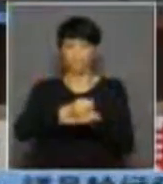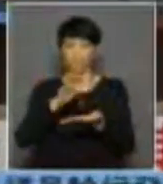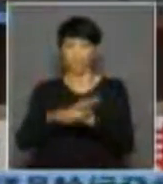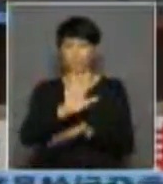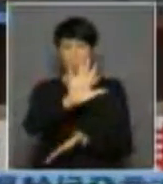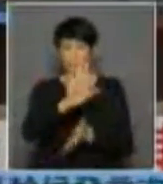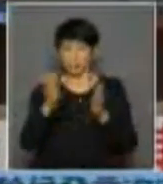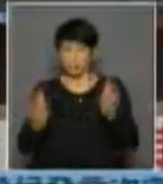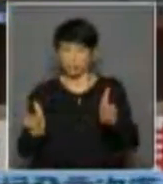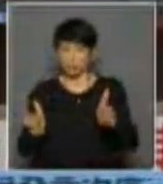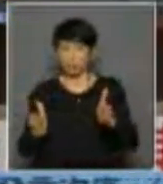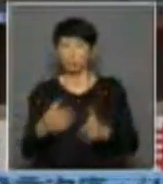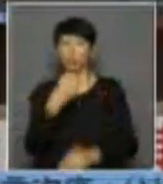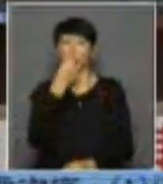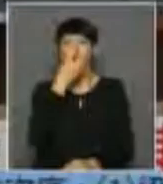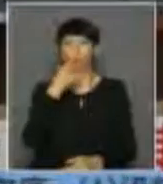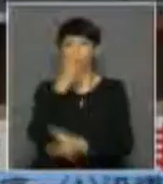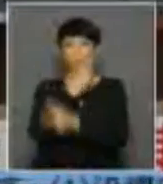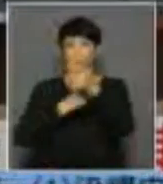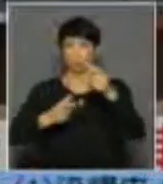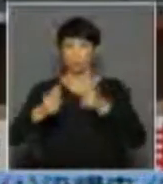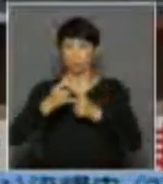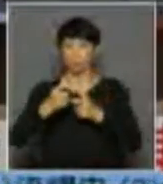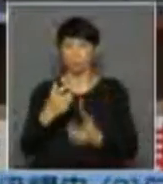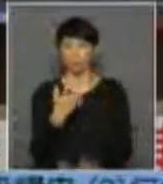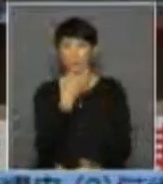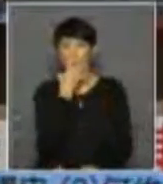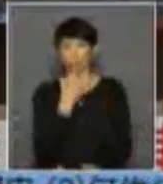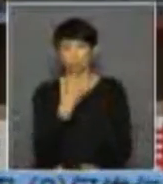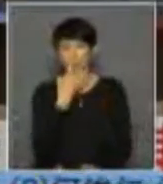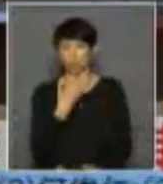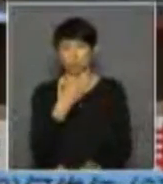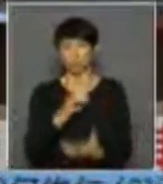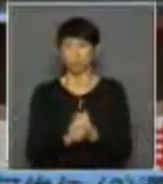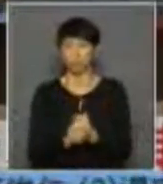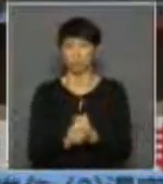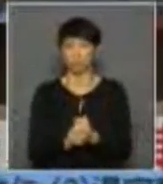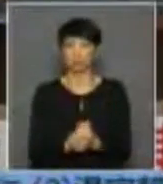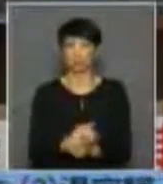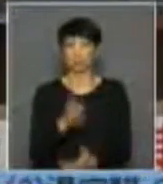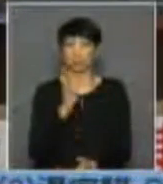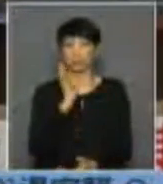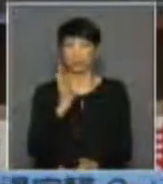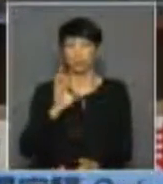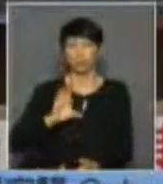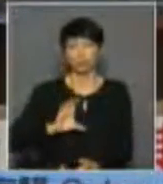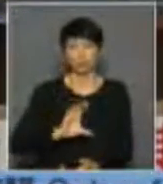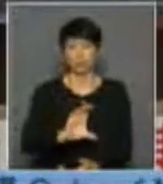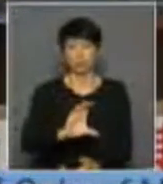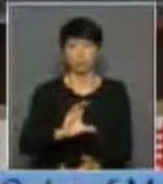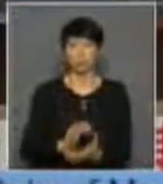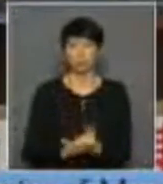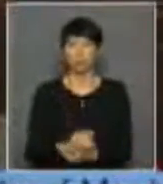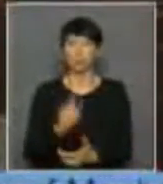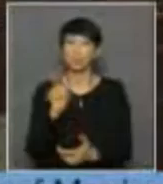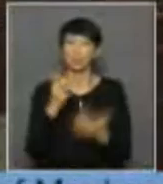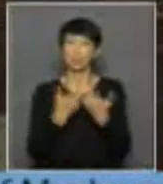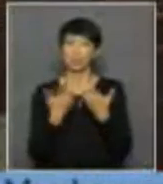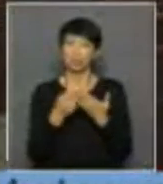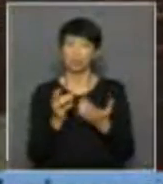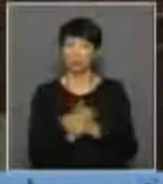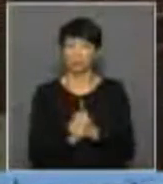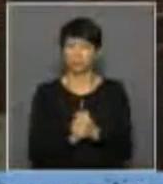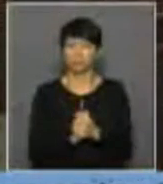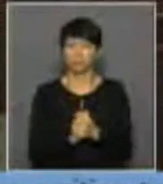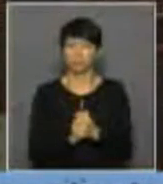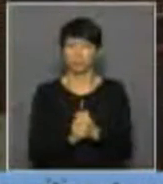內香港的經濟損失可以去到400億。 點計呢？石